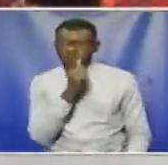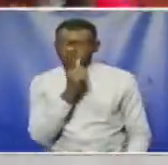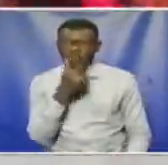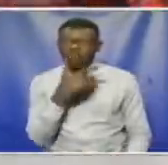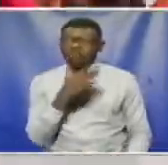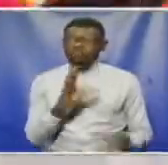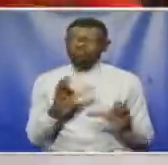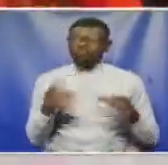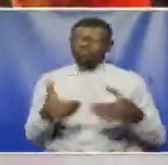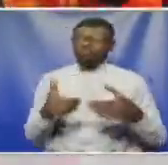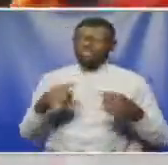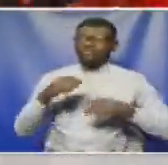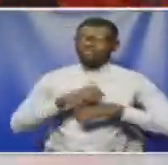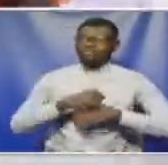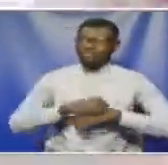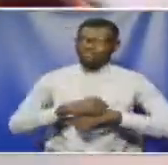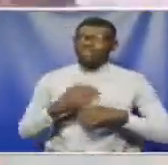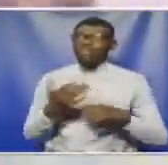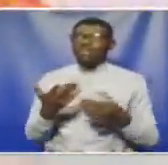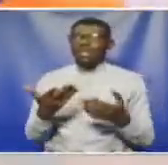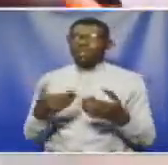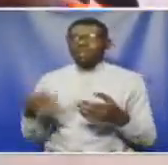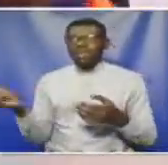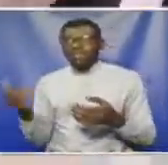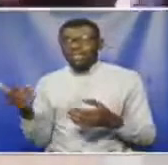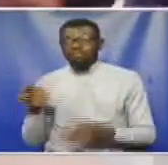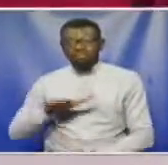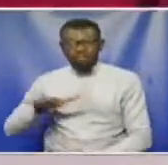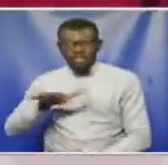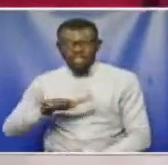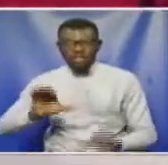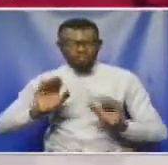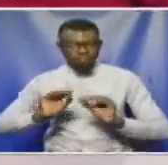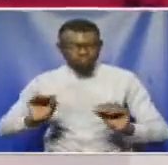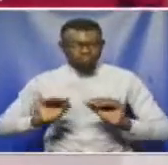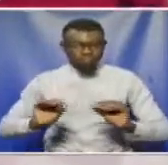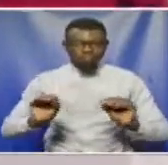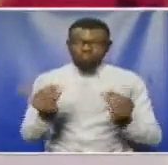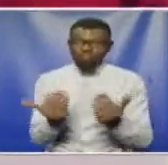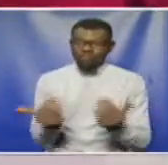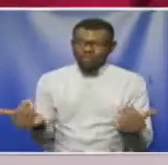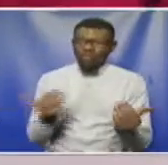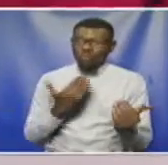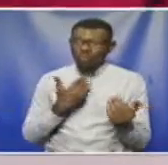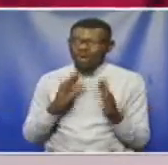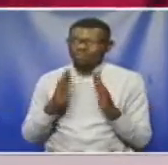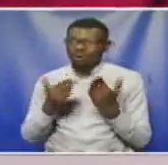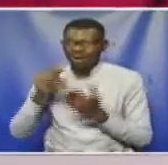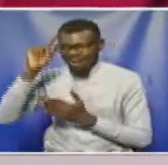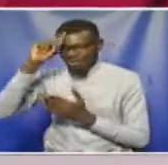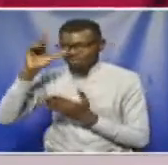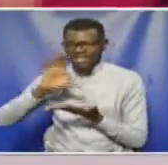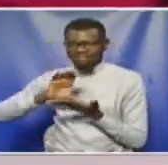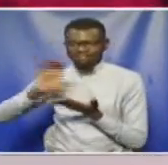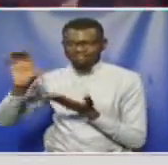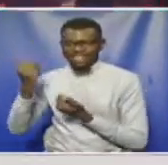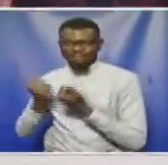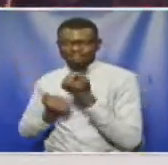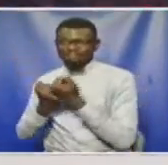ABET zinazoendesha shughuli katika mitaa ya mabanda kama vile Mkuru kwa Njenga, kinaitaka serikali kuzipiga jeki ili